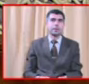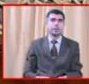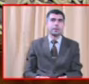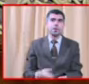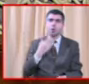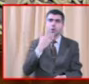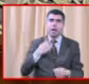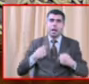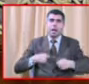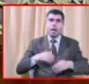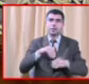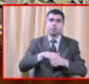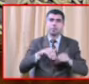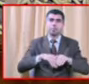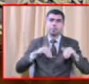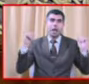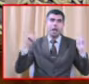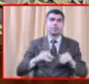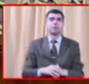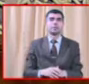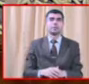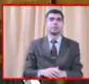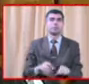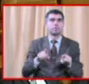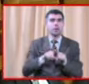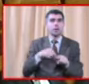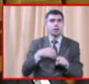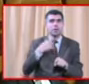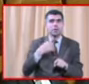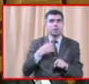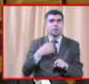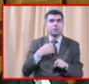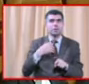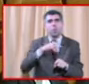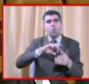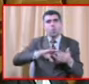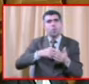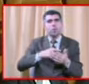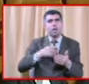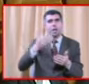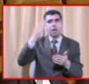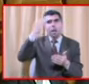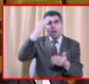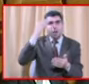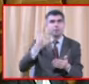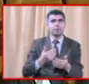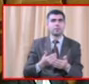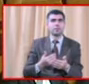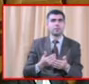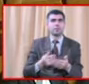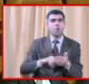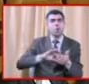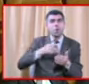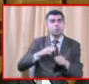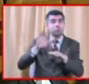شكرا السيد الرئيس. السيد الوزير، كنظن بان قضيه كريم الحديدي غتكون واصلك، واحد القضيه اللي كسرت الراي